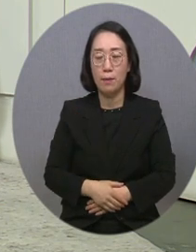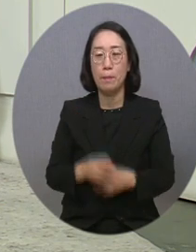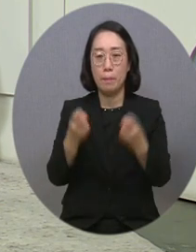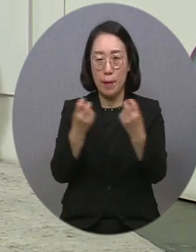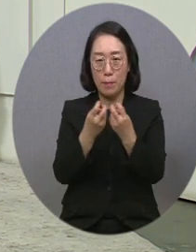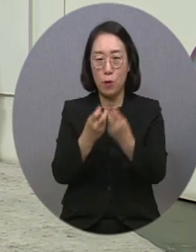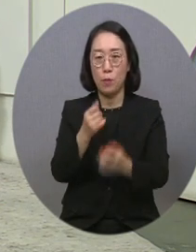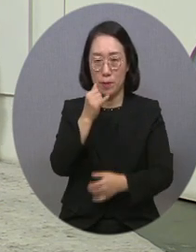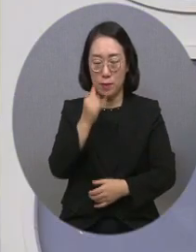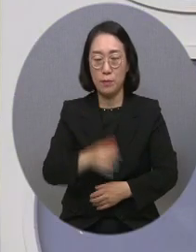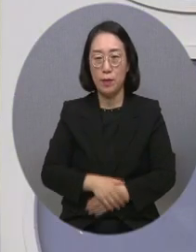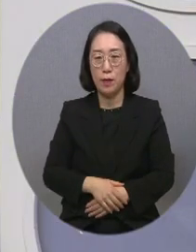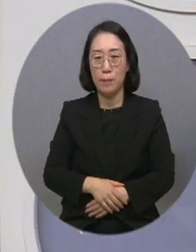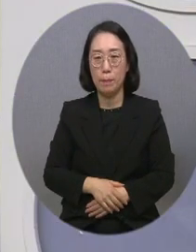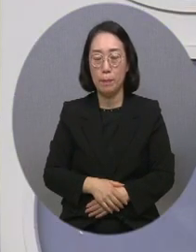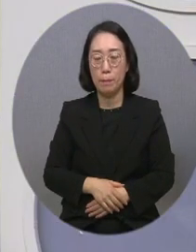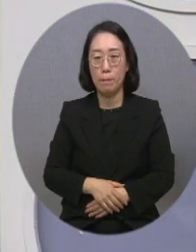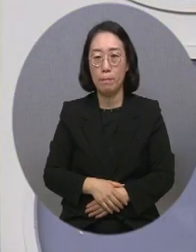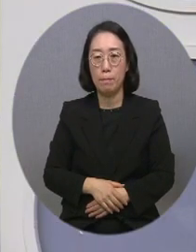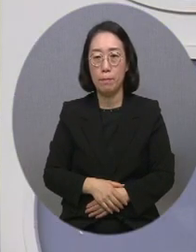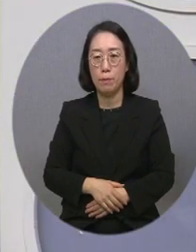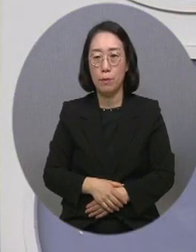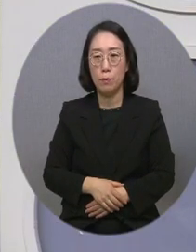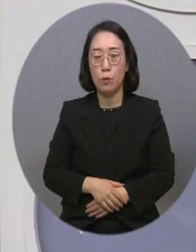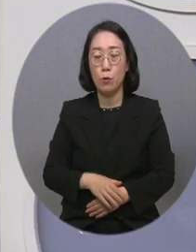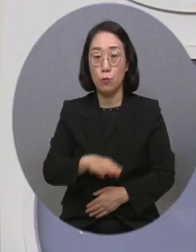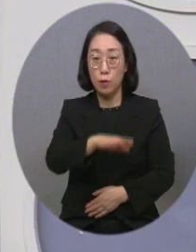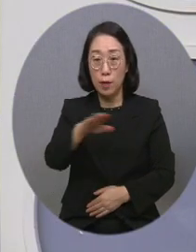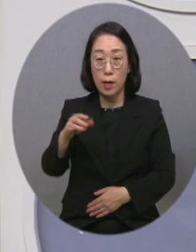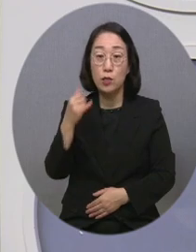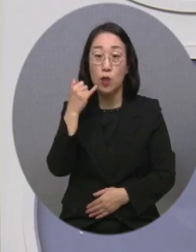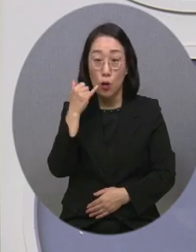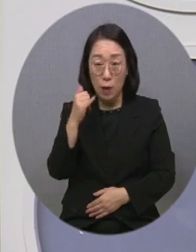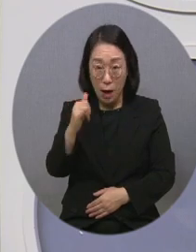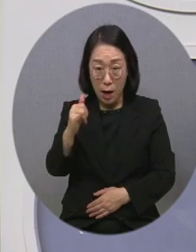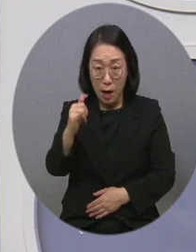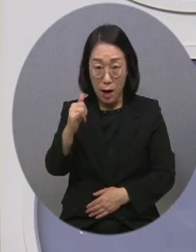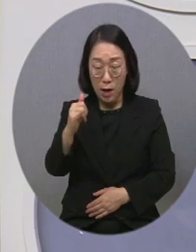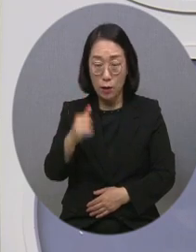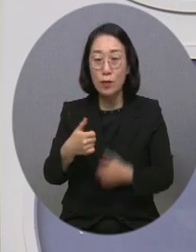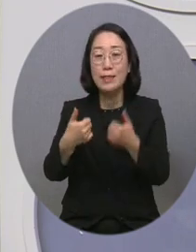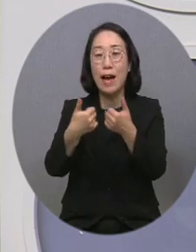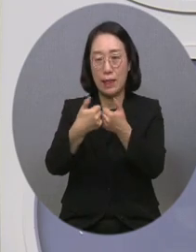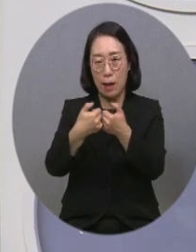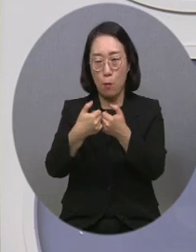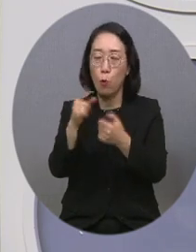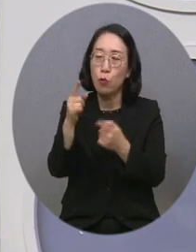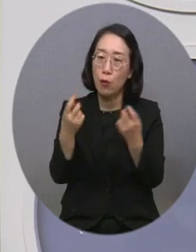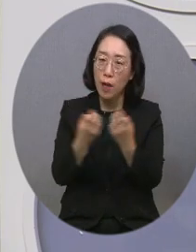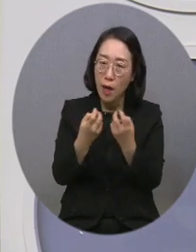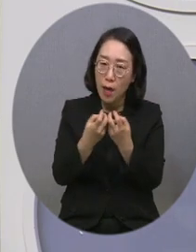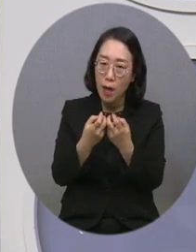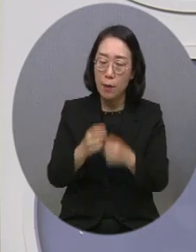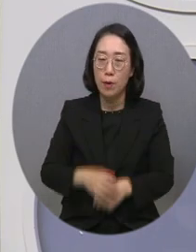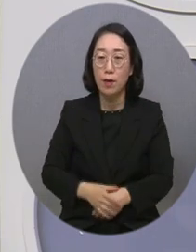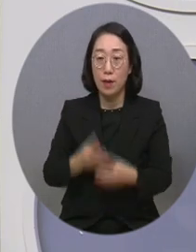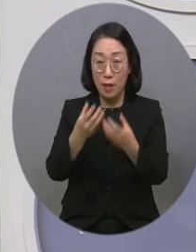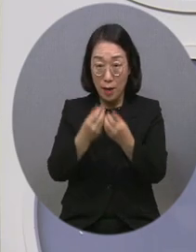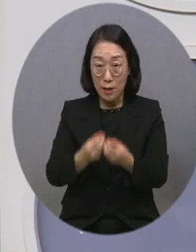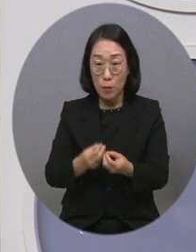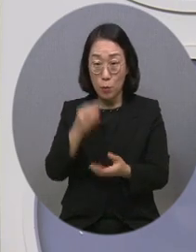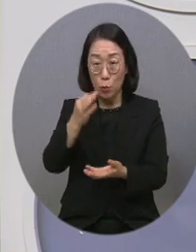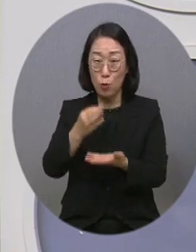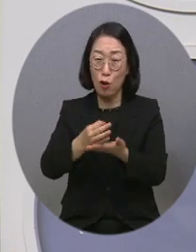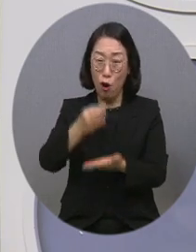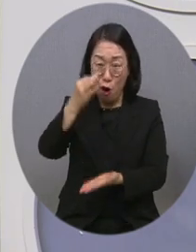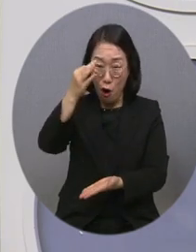방법도 하고 있고 또 아니면 저희들한테 네, 전화해서 상담할 수도 있고요. 이게 고액 기부자들 같은